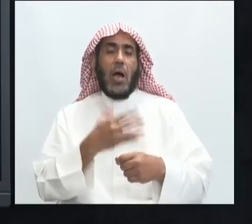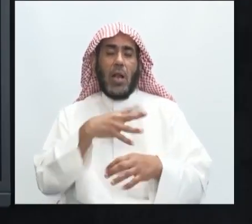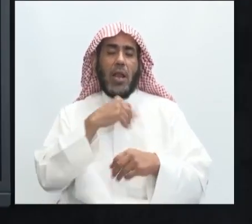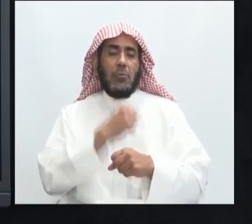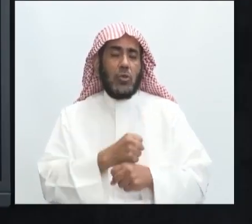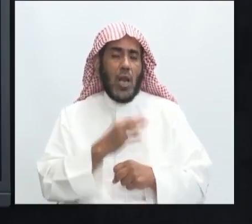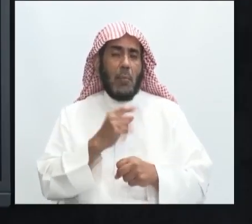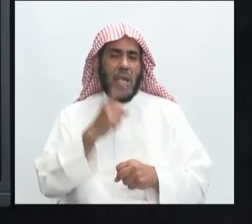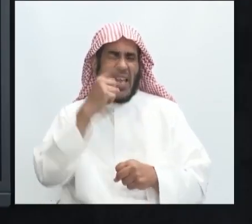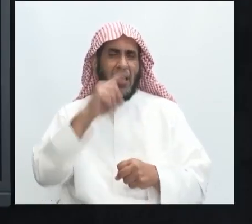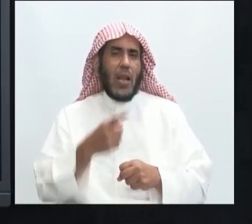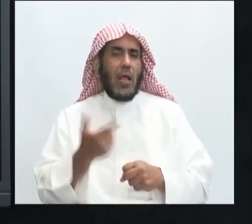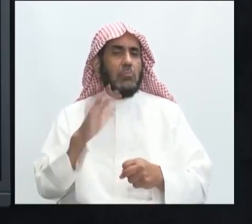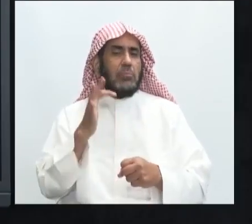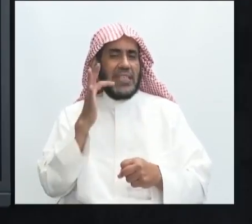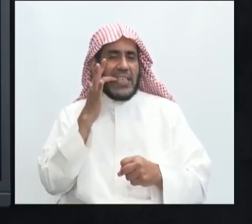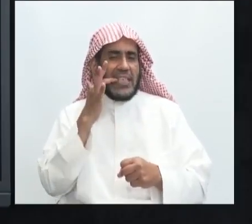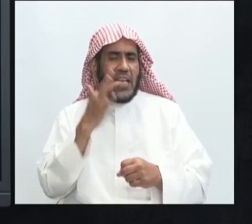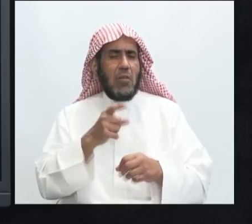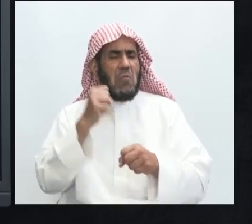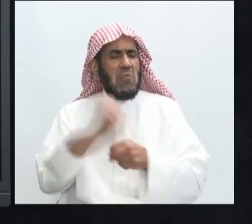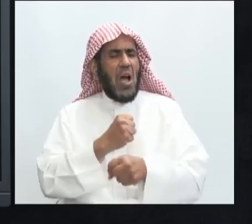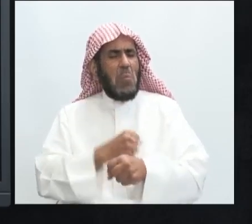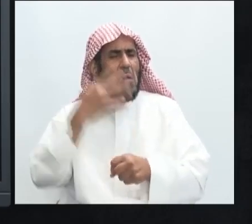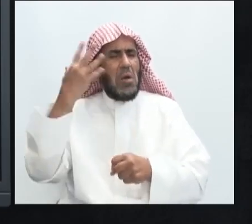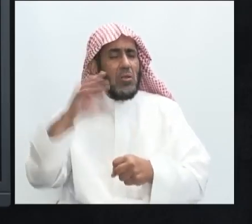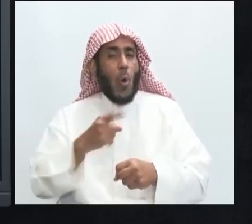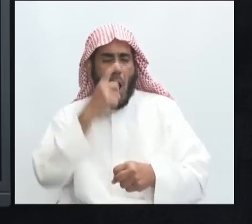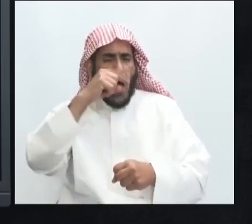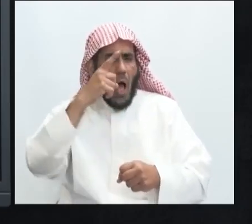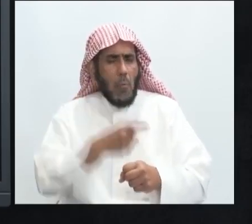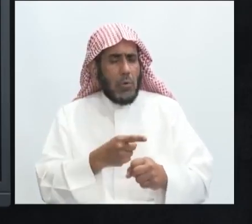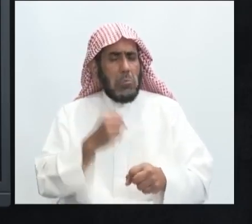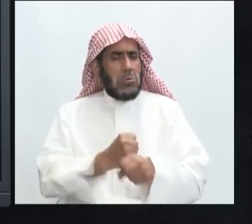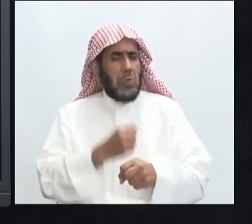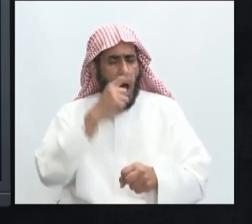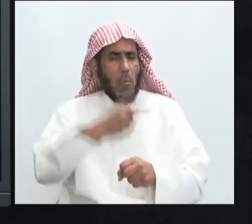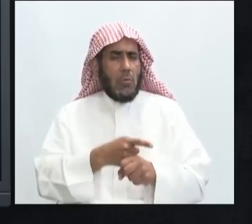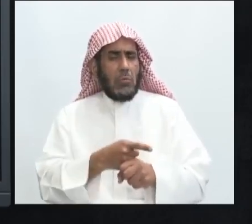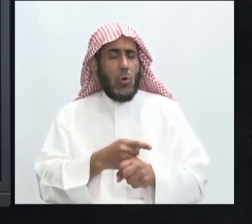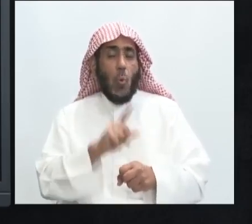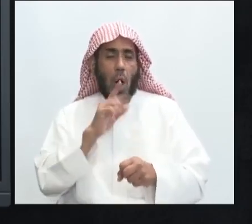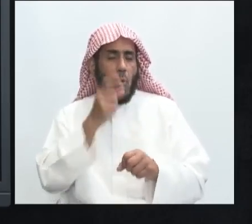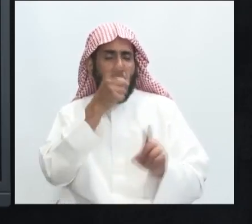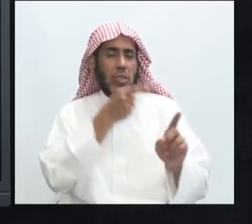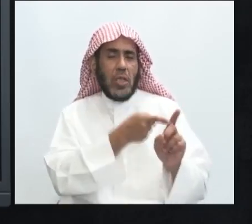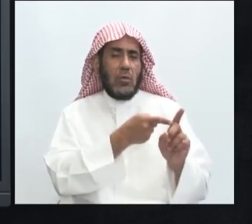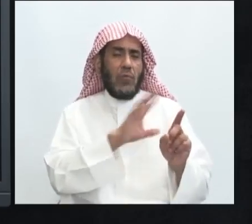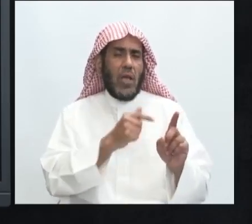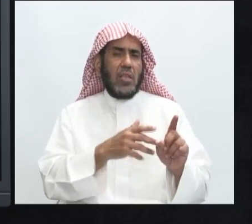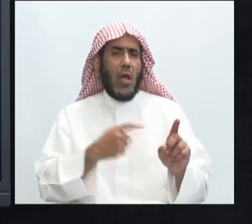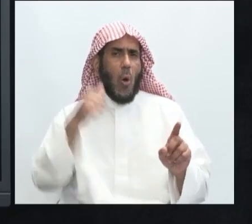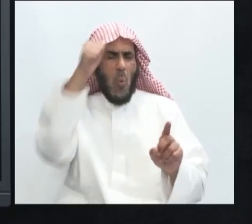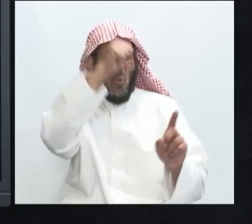اذا لم تستحي فاصنع ما شئت اصنع ما شئت وهذا امر اصنع وقولك لشخص في اثناء